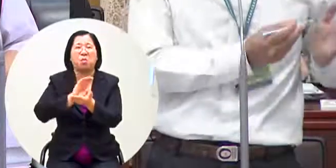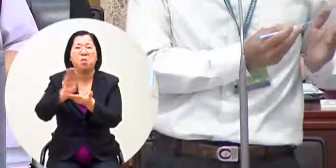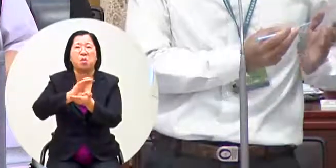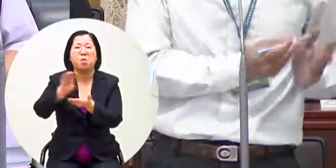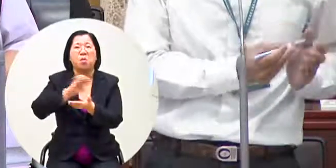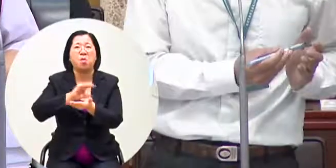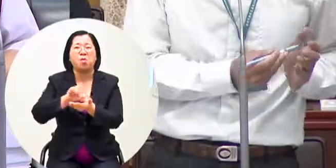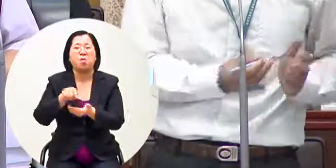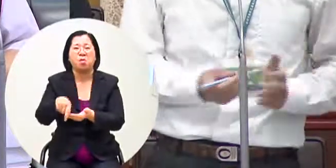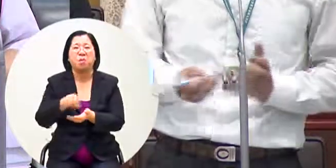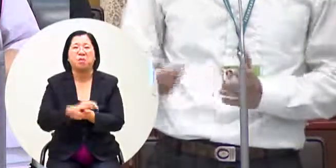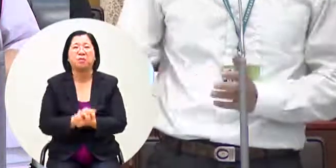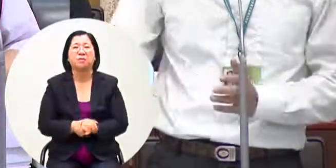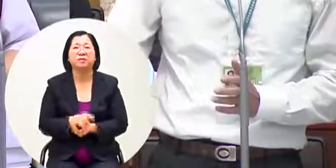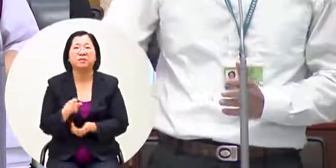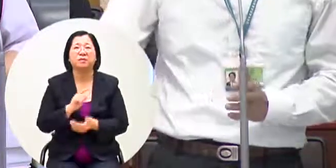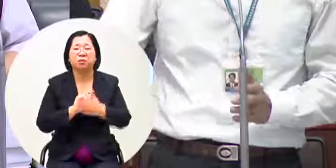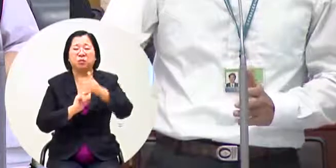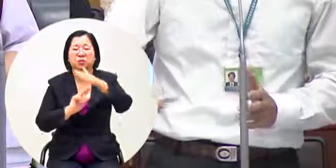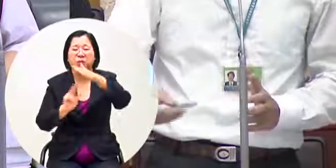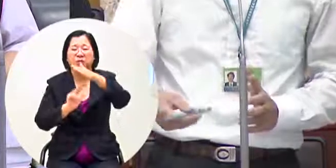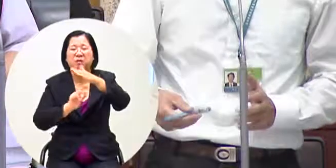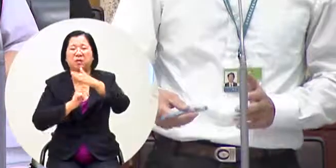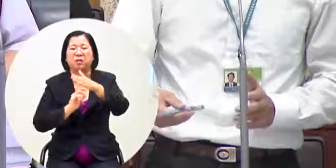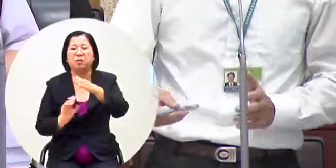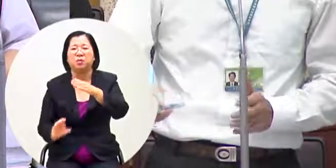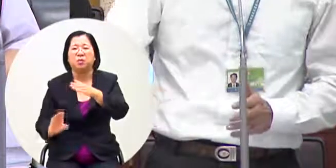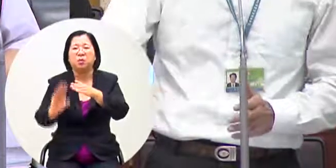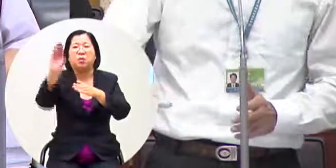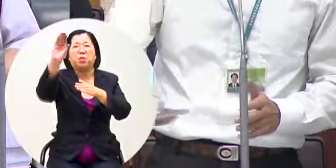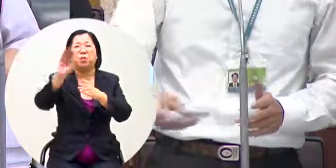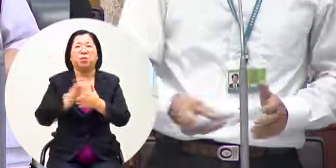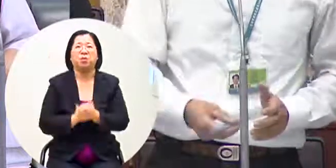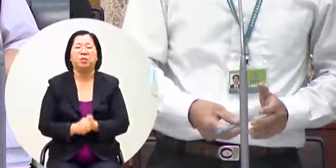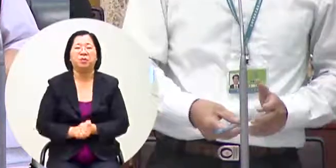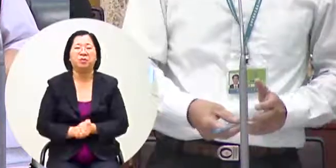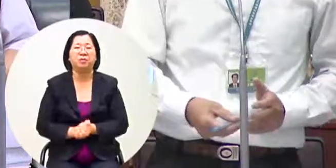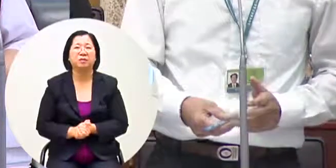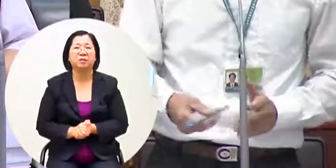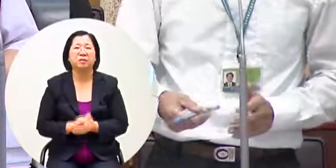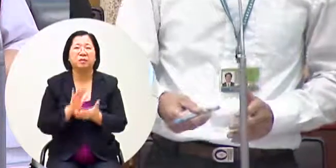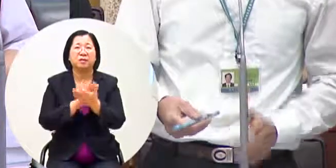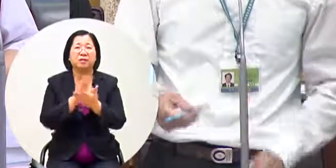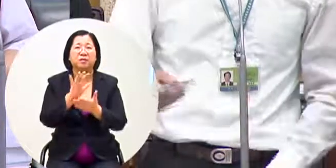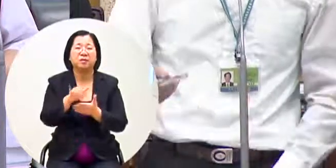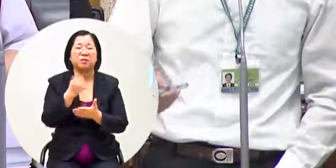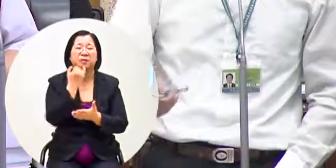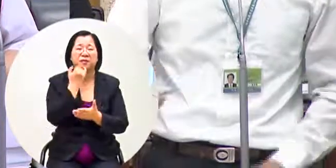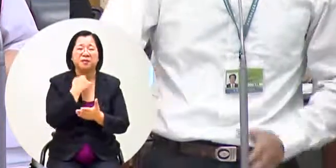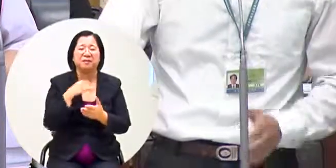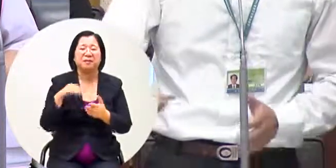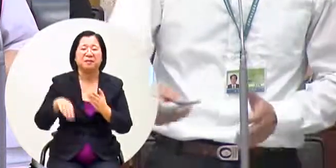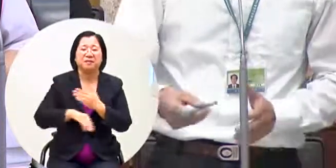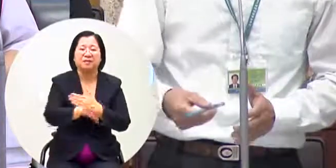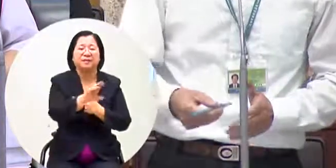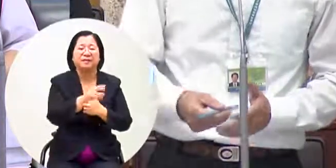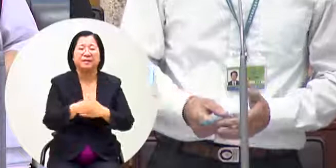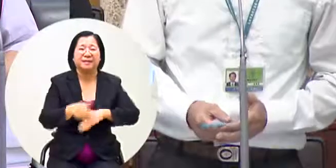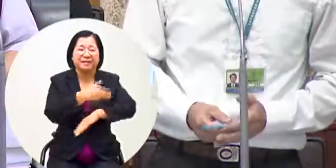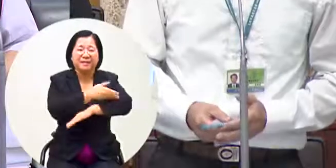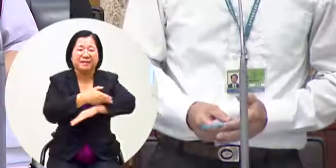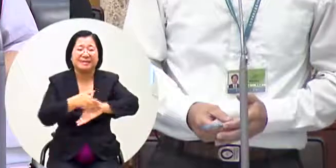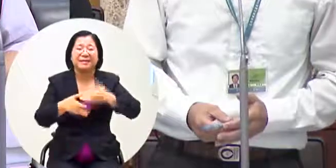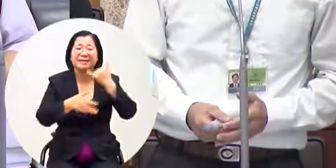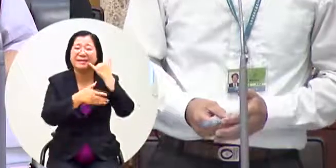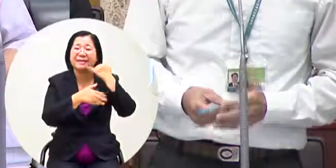甲衔接好起哩吼，将来遐就是走咱地面就是为沿海路。那沿海路唔易啊，你知影？即摆沿海路的交通